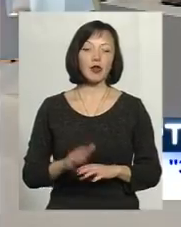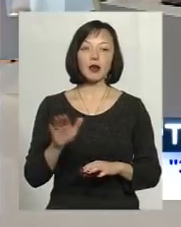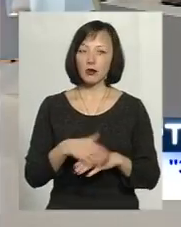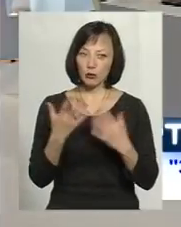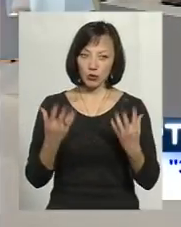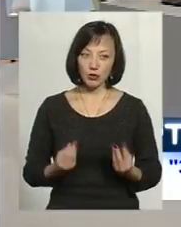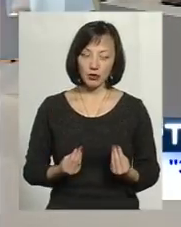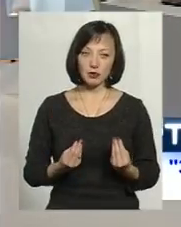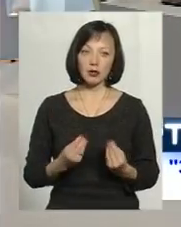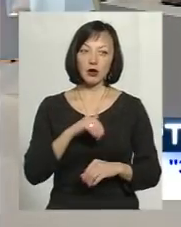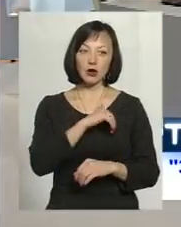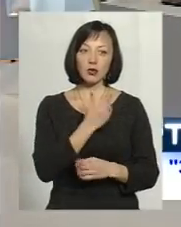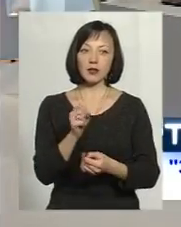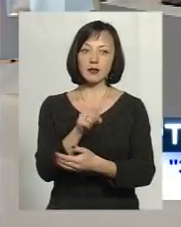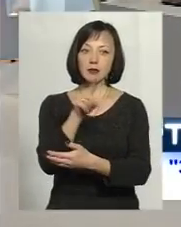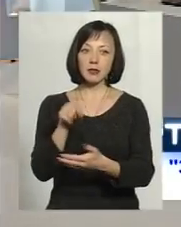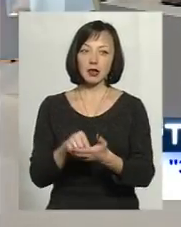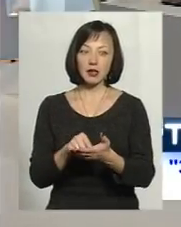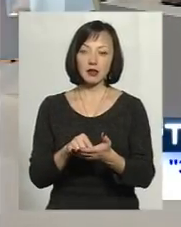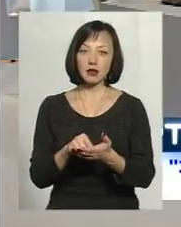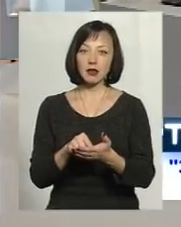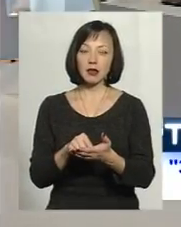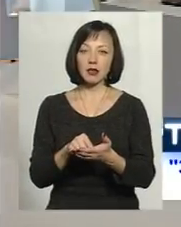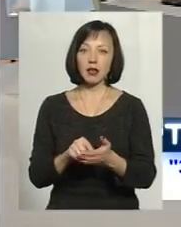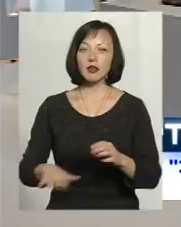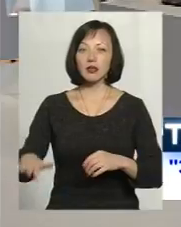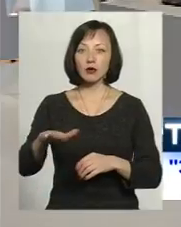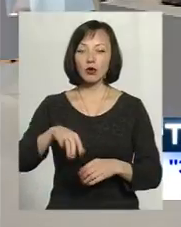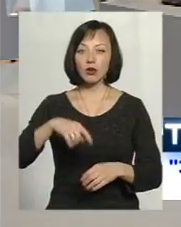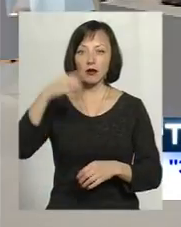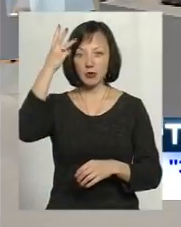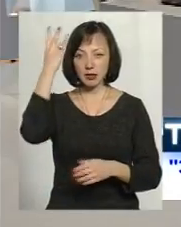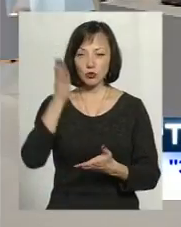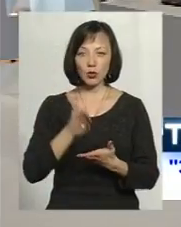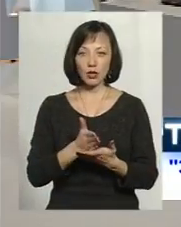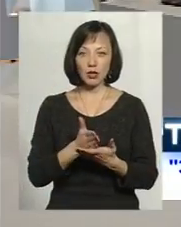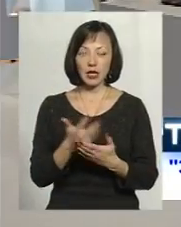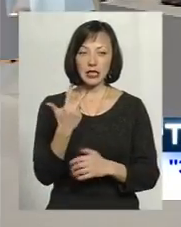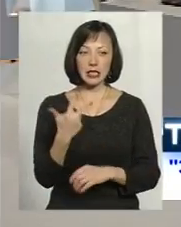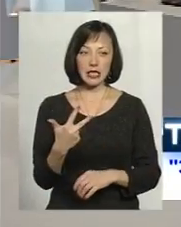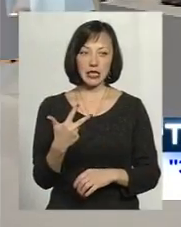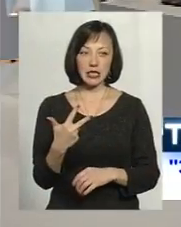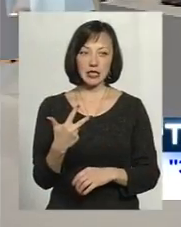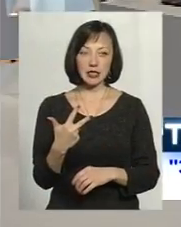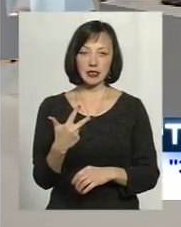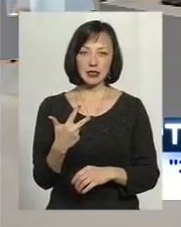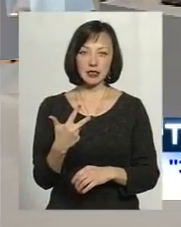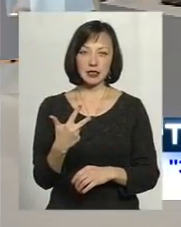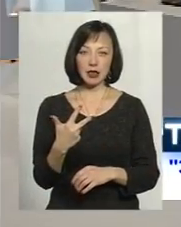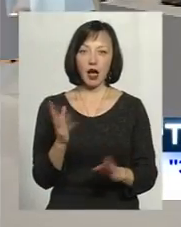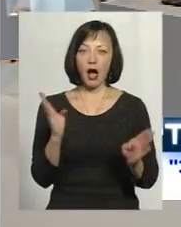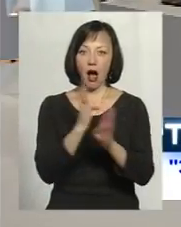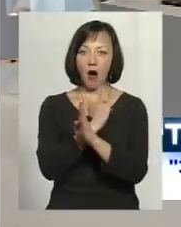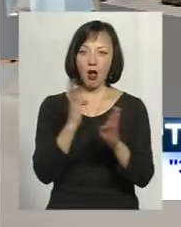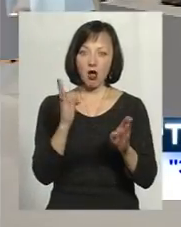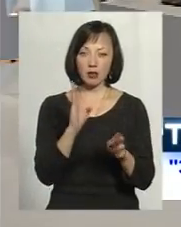Доброго дня. Я хотів би запитати у пана мера. На території міста Хмельницького існує 3 екологічні проблеми.